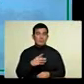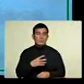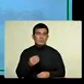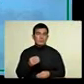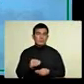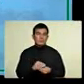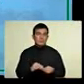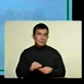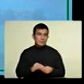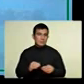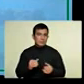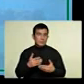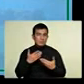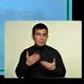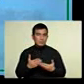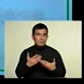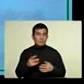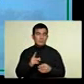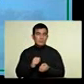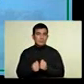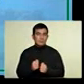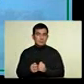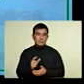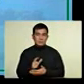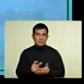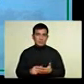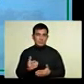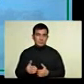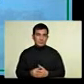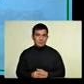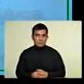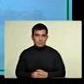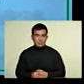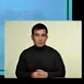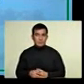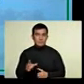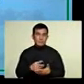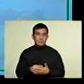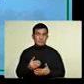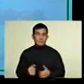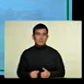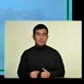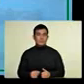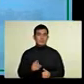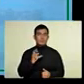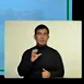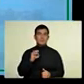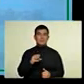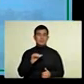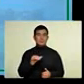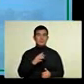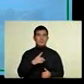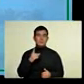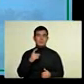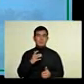раз прочитать и выучить стихотворение наизусть. Ответить на вопрос на странице